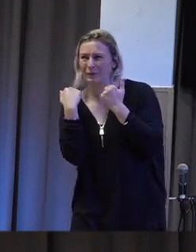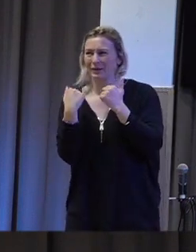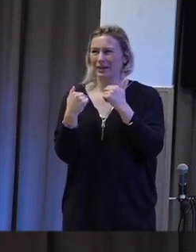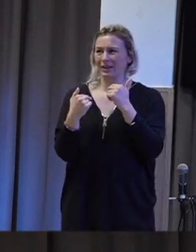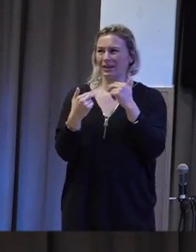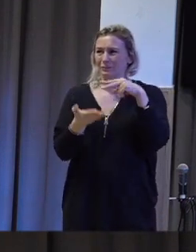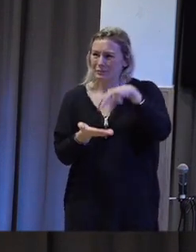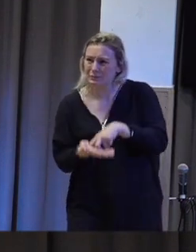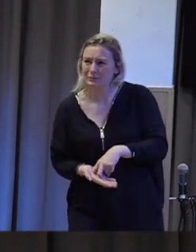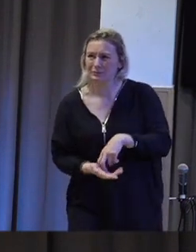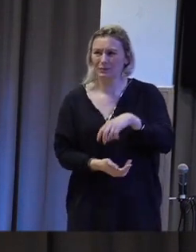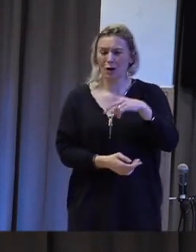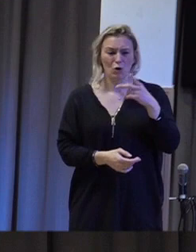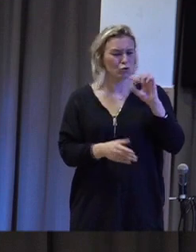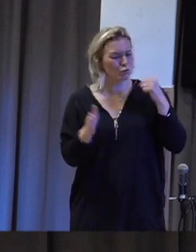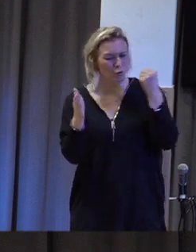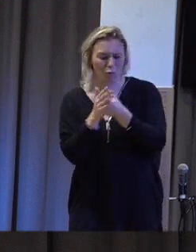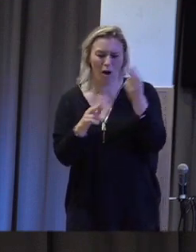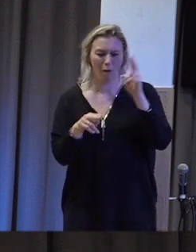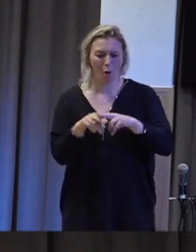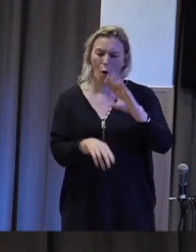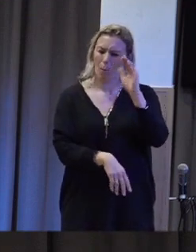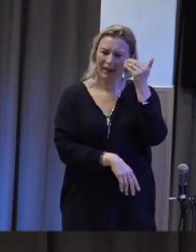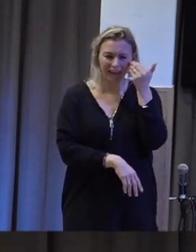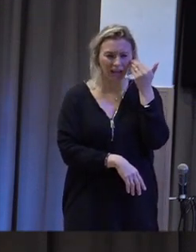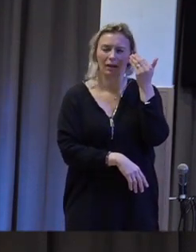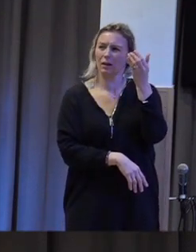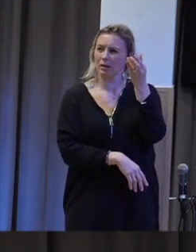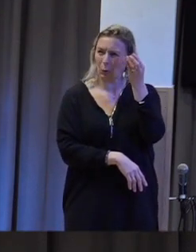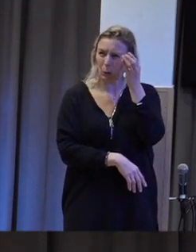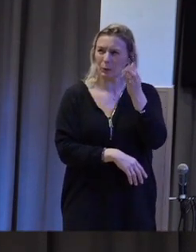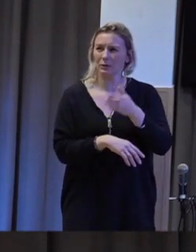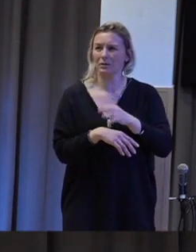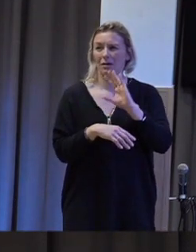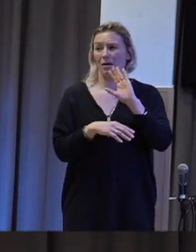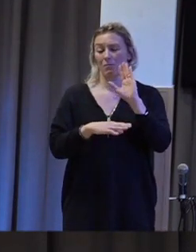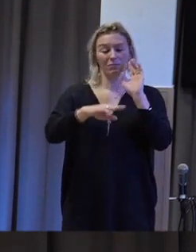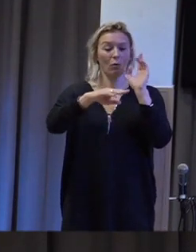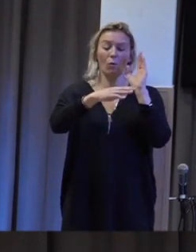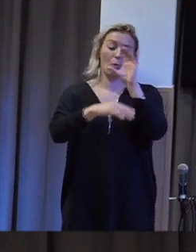Inclinons nos fronts quelques instants, s'il vous plaît.